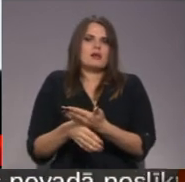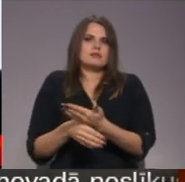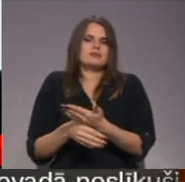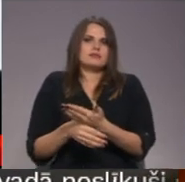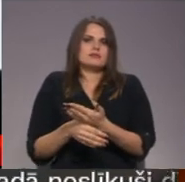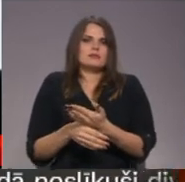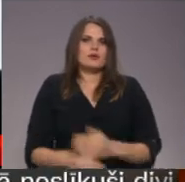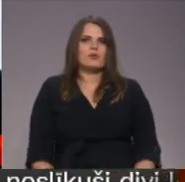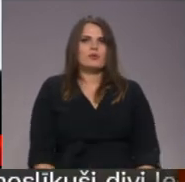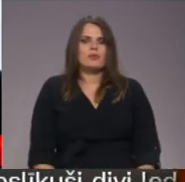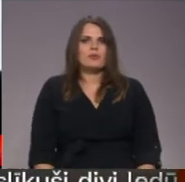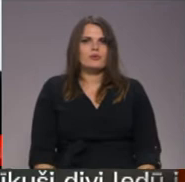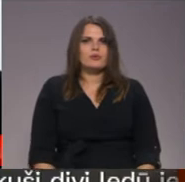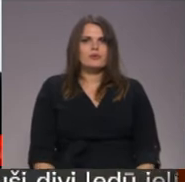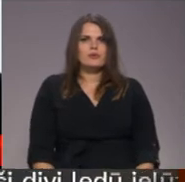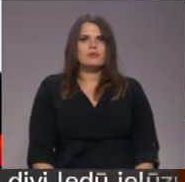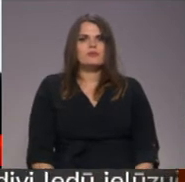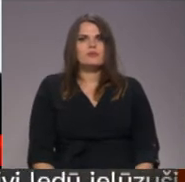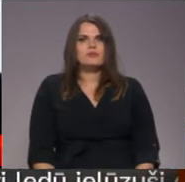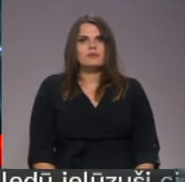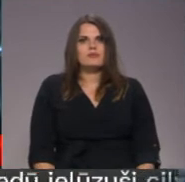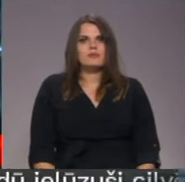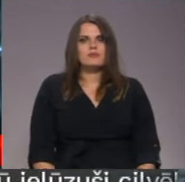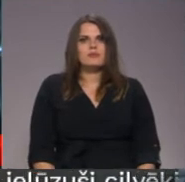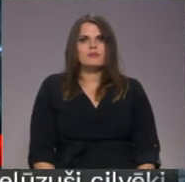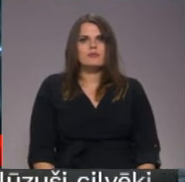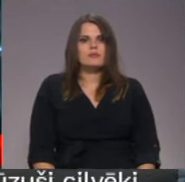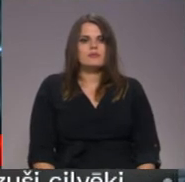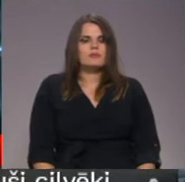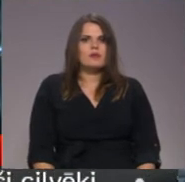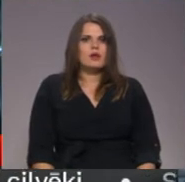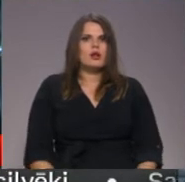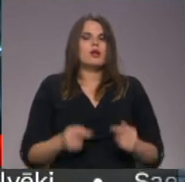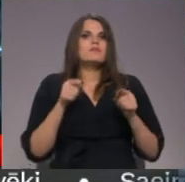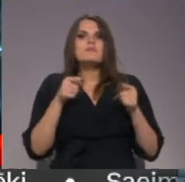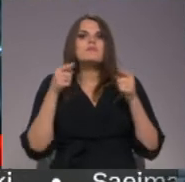citiem atbalsta pasākumiem.